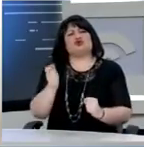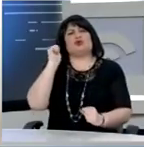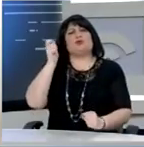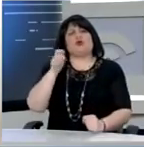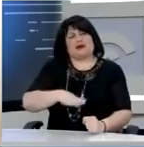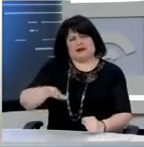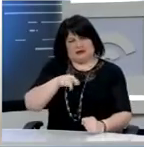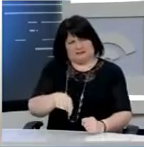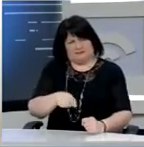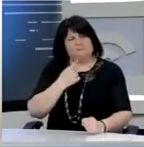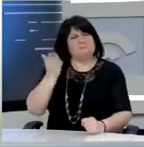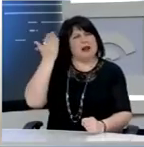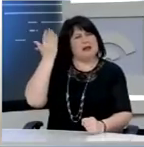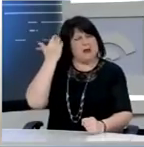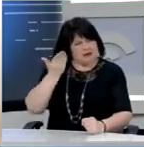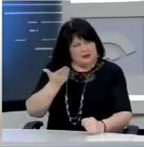παρελθόν.